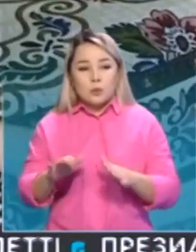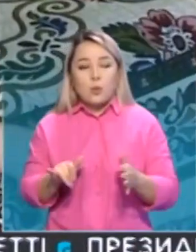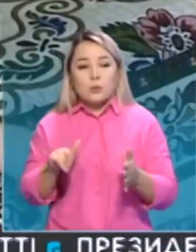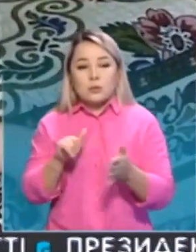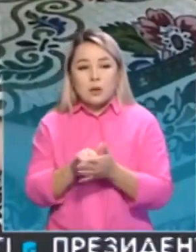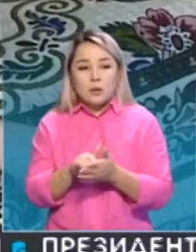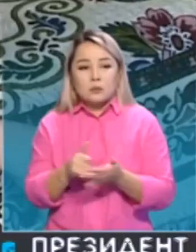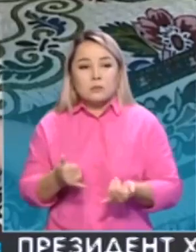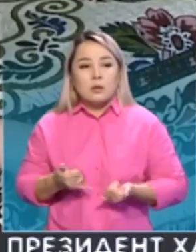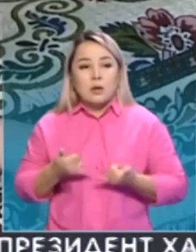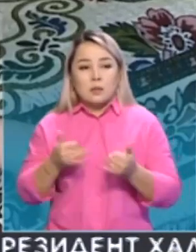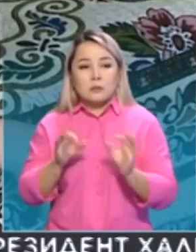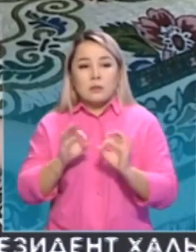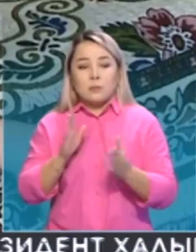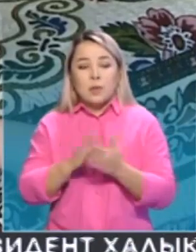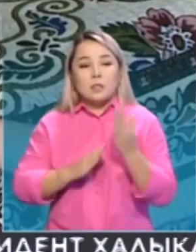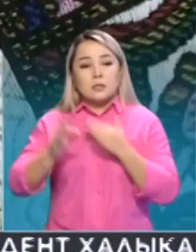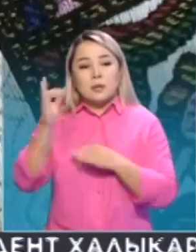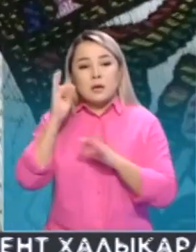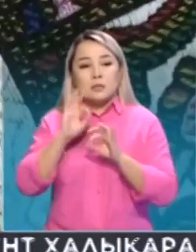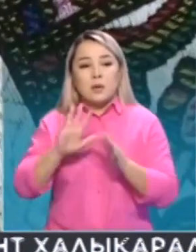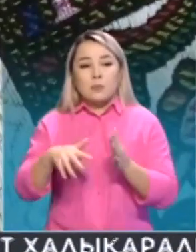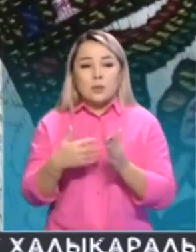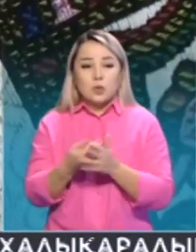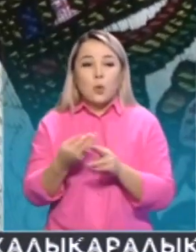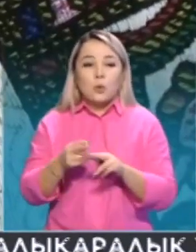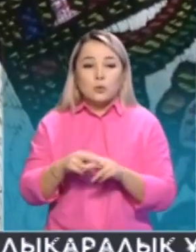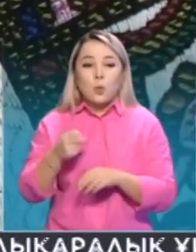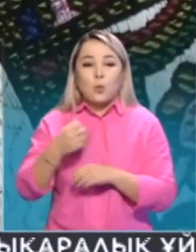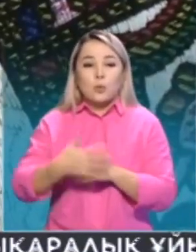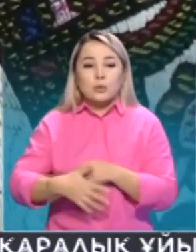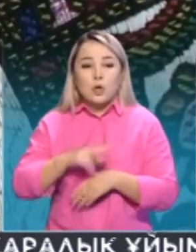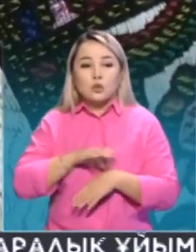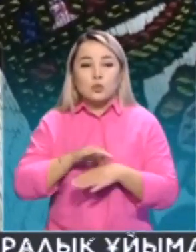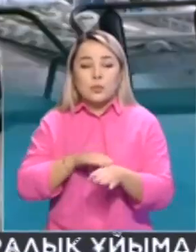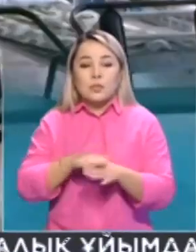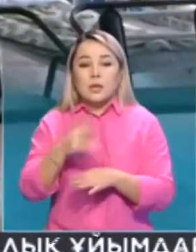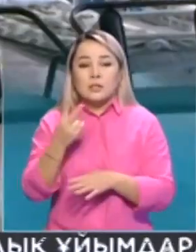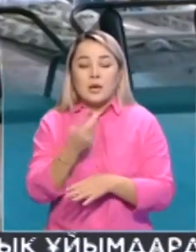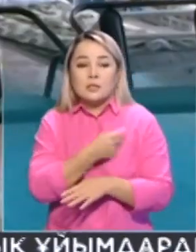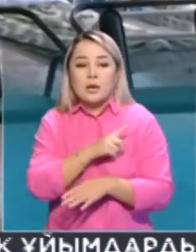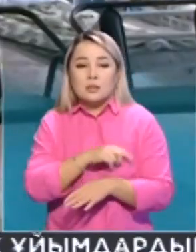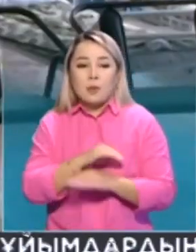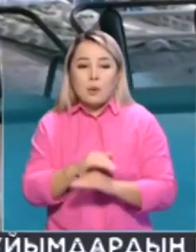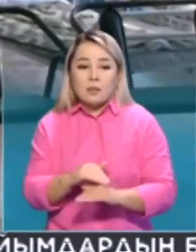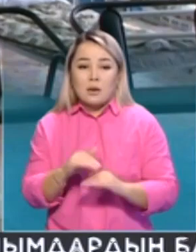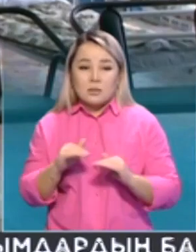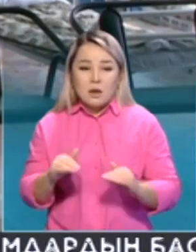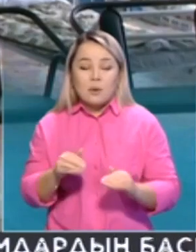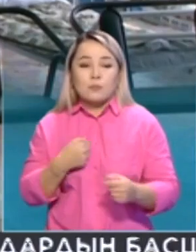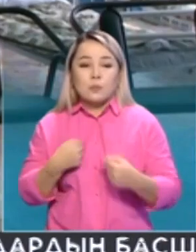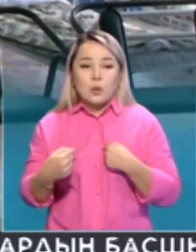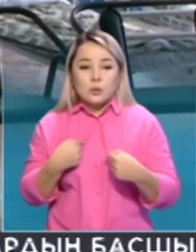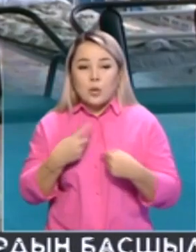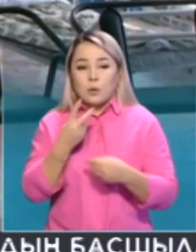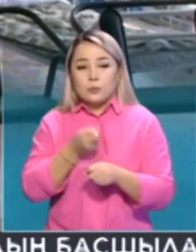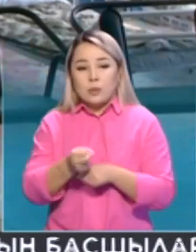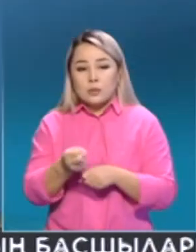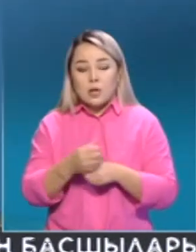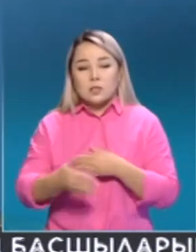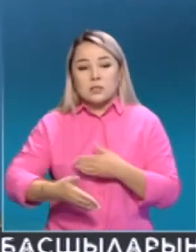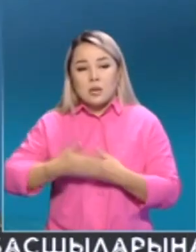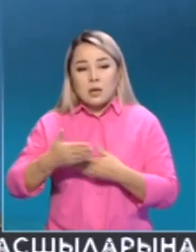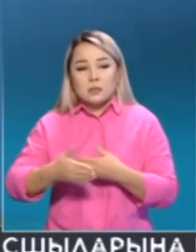жөнінде нұсқау берді. Еске салайын, бұған дейін дәл осы орталықта жұмыс істейтін екі санитар балаларға зәбір көрсеткен үшін шартты